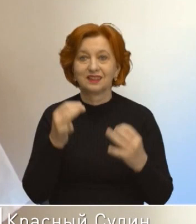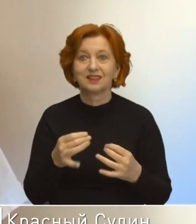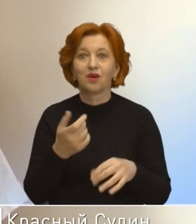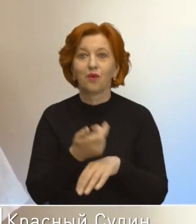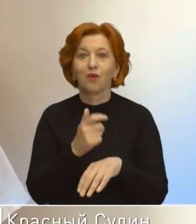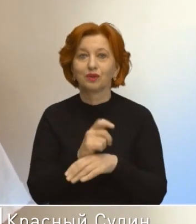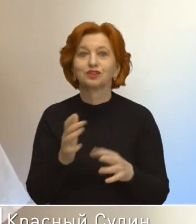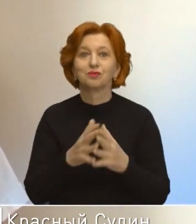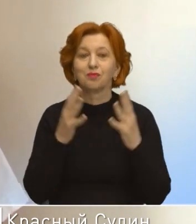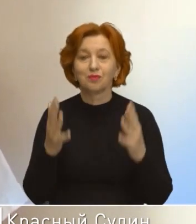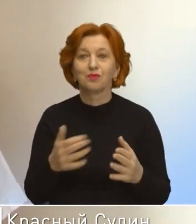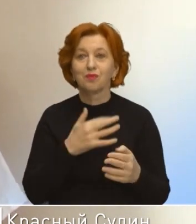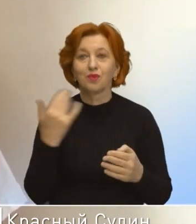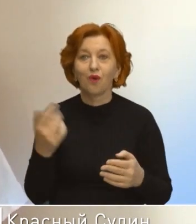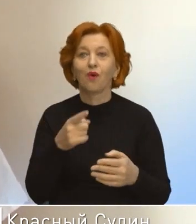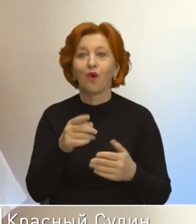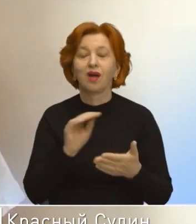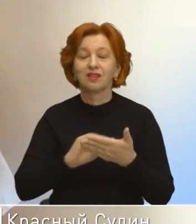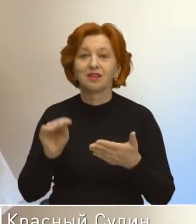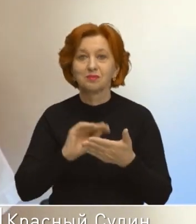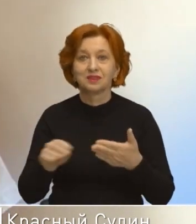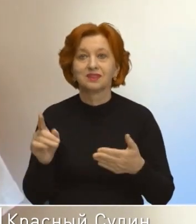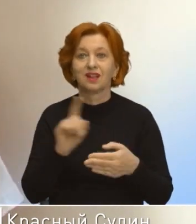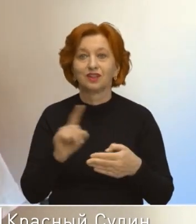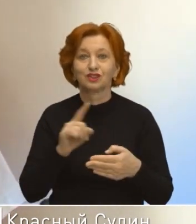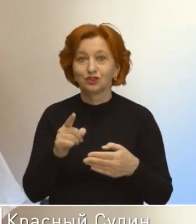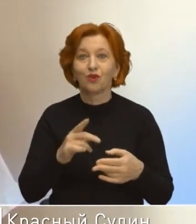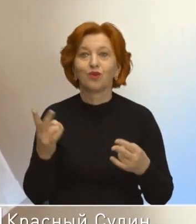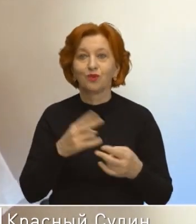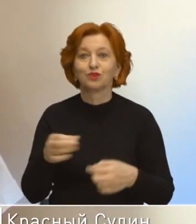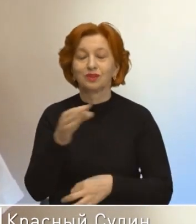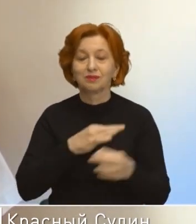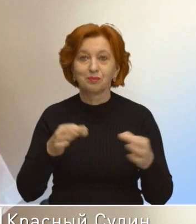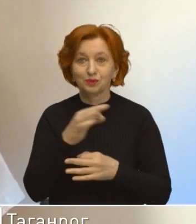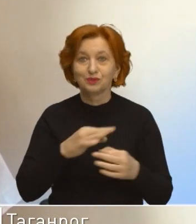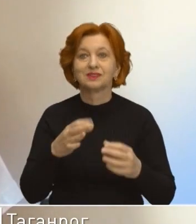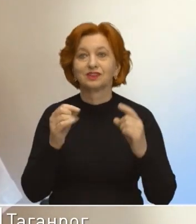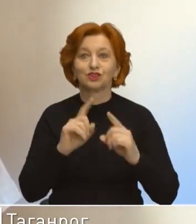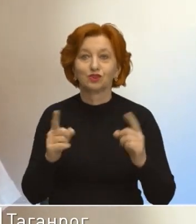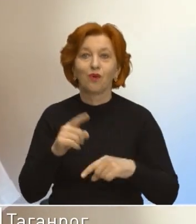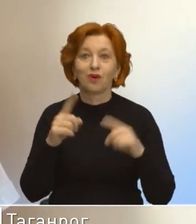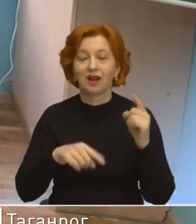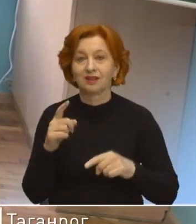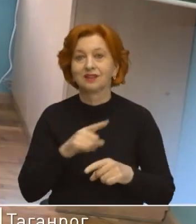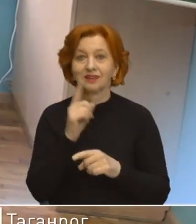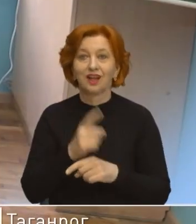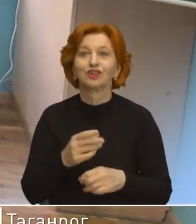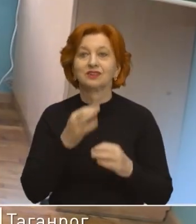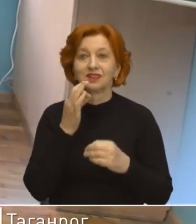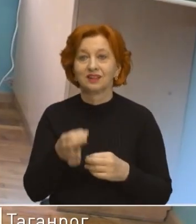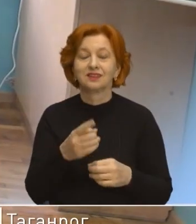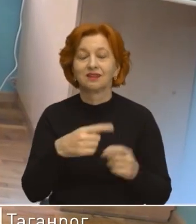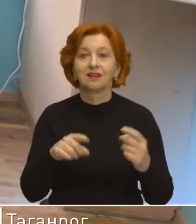пост – это про буллинг. Она писала то, что с ним нужно как бы справляться, а против своими детьми. Родители должны это игнорировать.